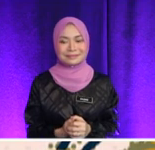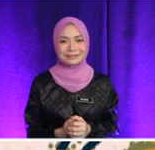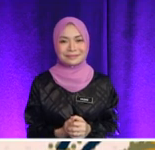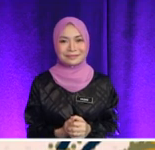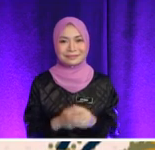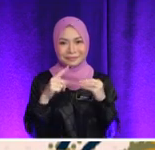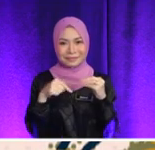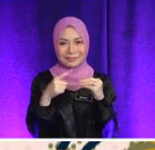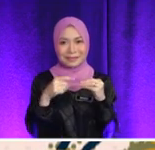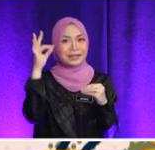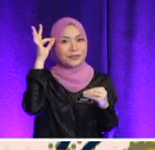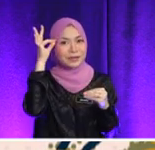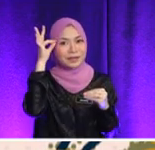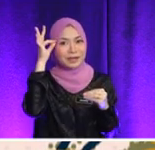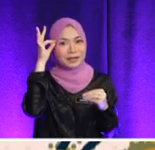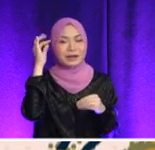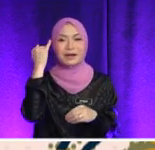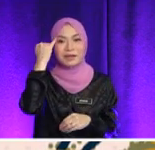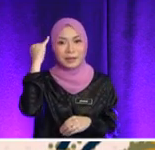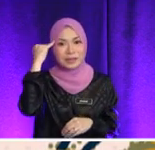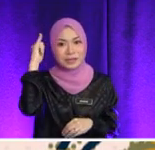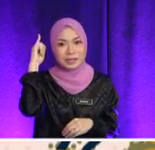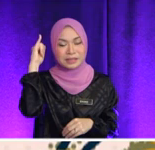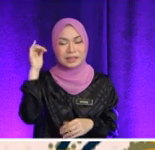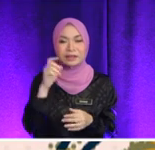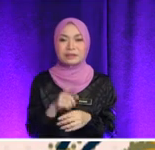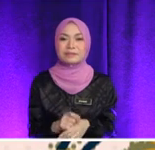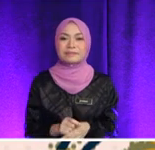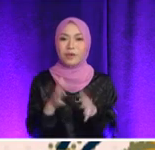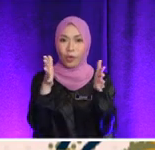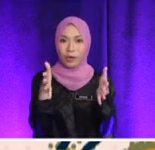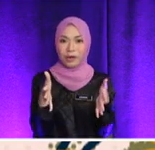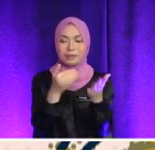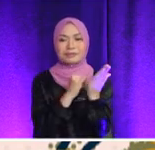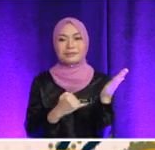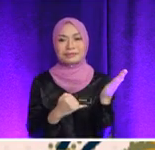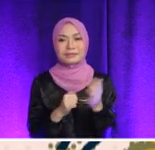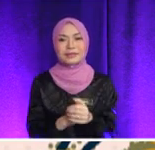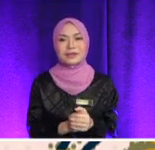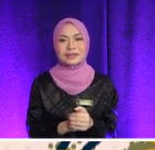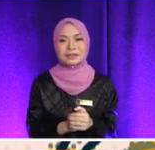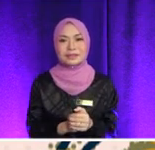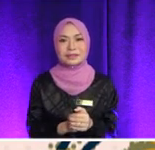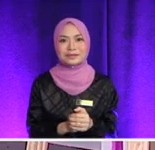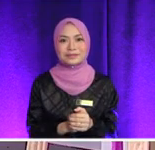imajinasi seseorang ya oke imajinatif adalah berkaitan dengan imajinasi